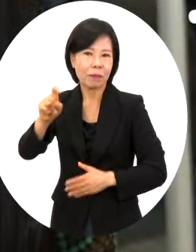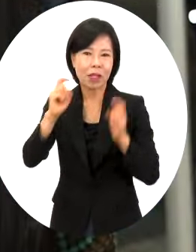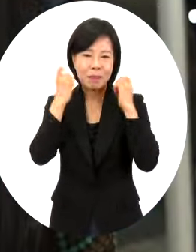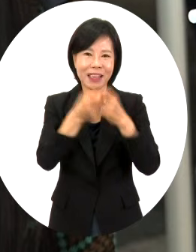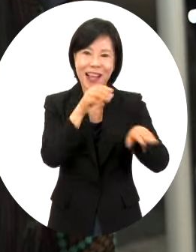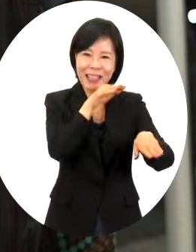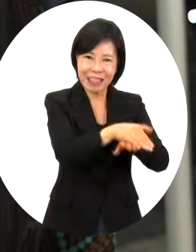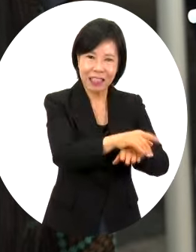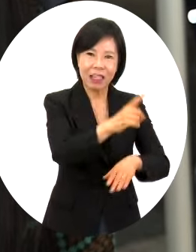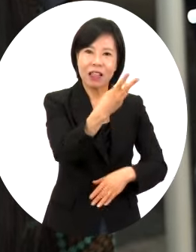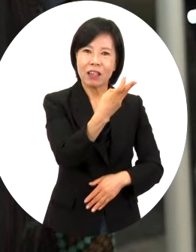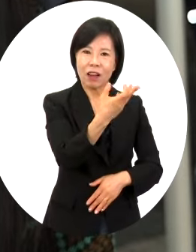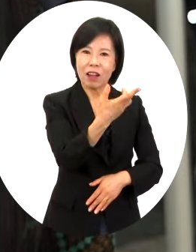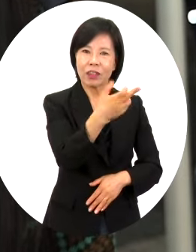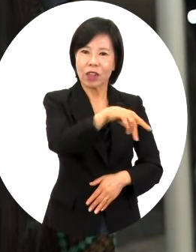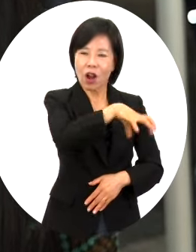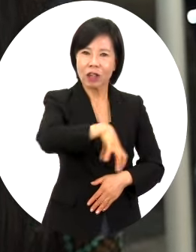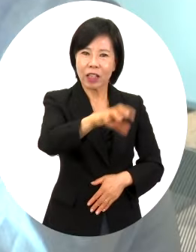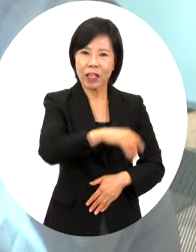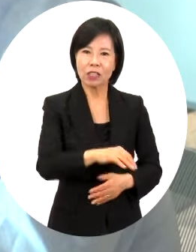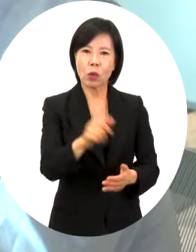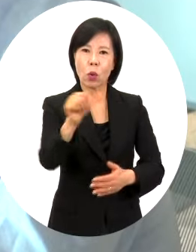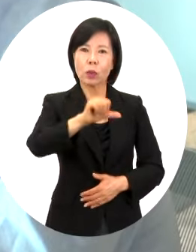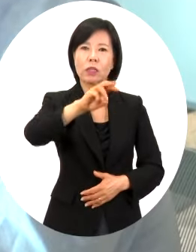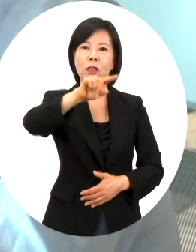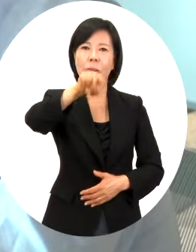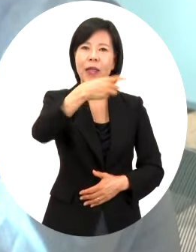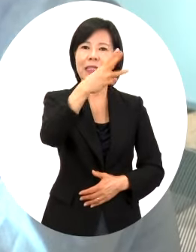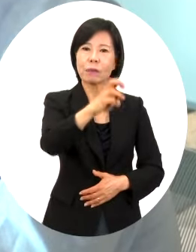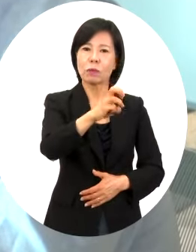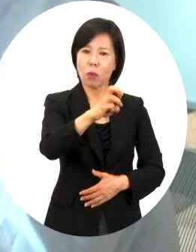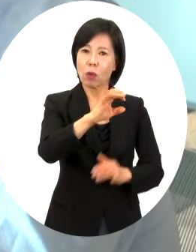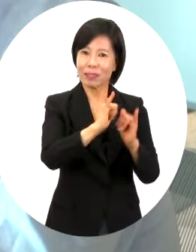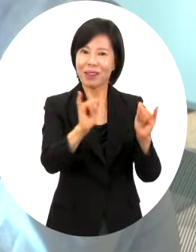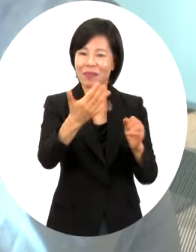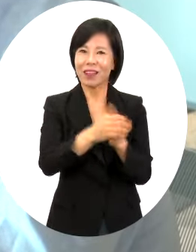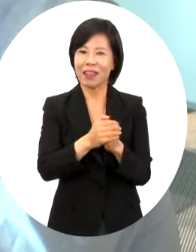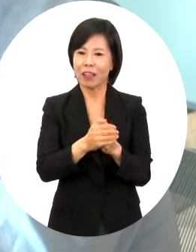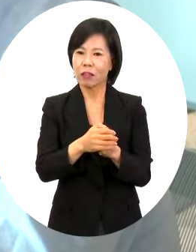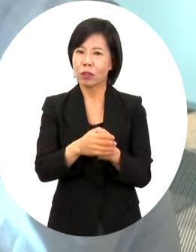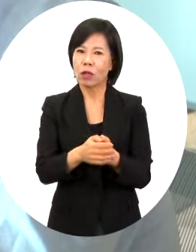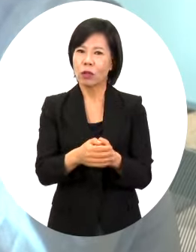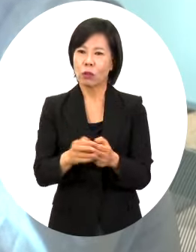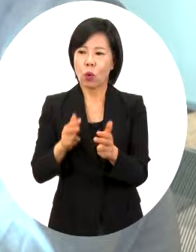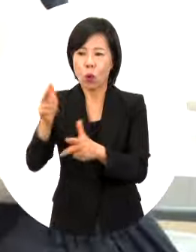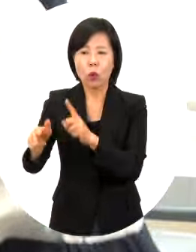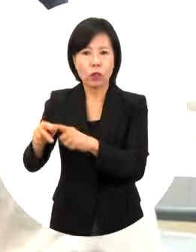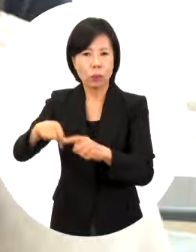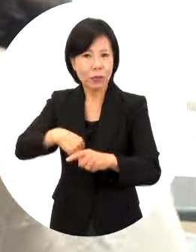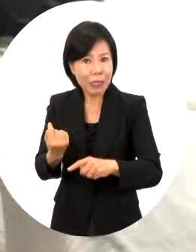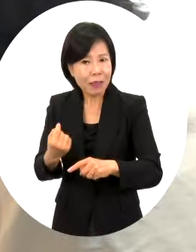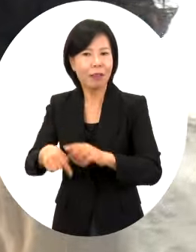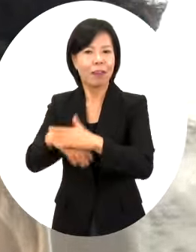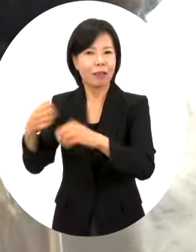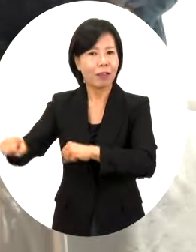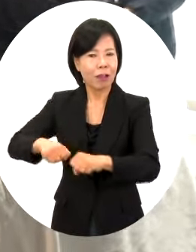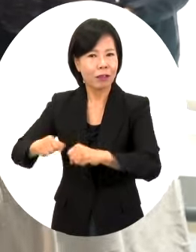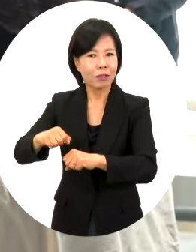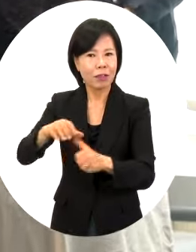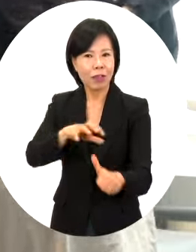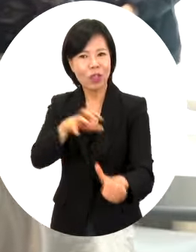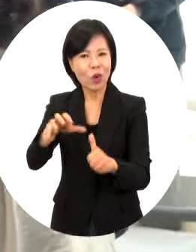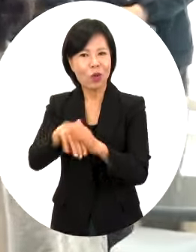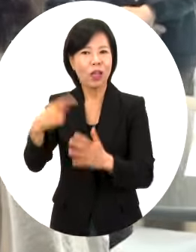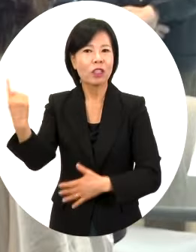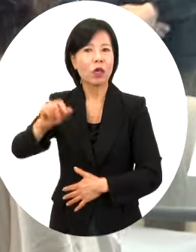210명, 민간형 워케이션 18개소 이용자 5,130명이었는데요. 여기에 기업 자체 운영 워케이션